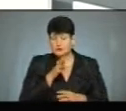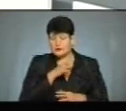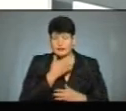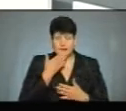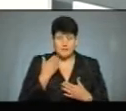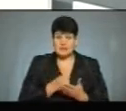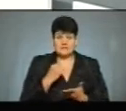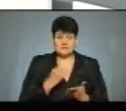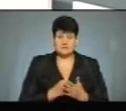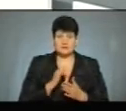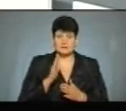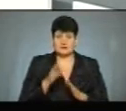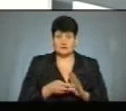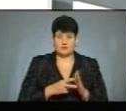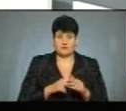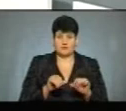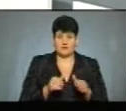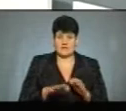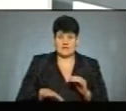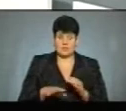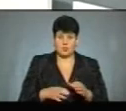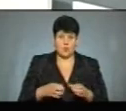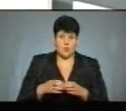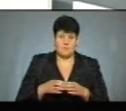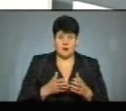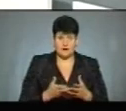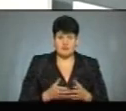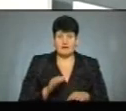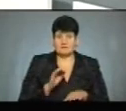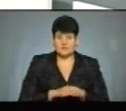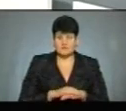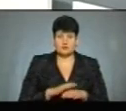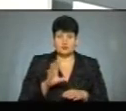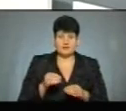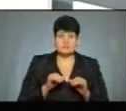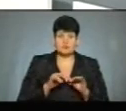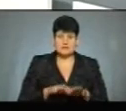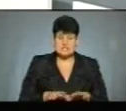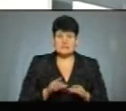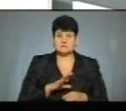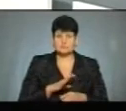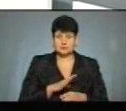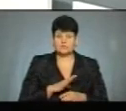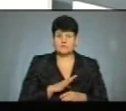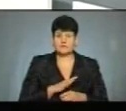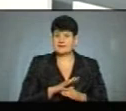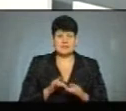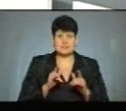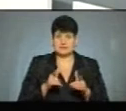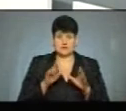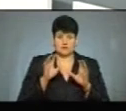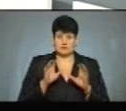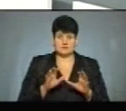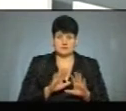затвердженого перспективного плану формування території громади. Фактично весь процес добровільного об'єднання в цій області відбувався не згідно чинного